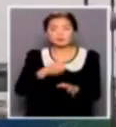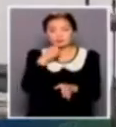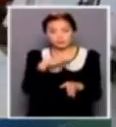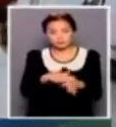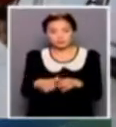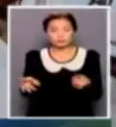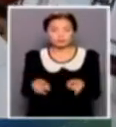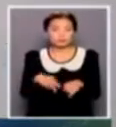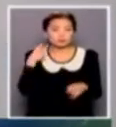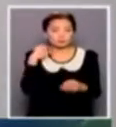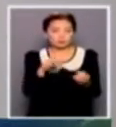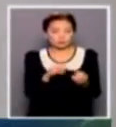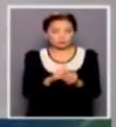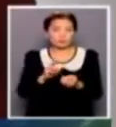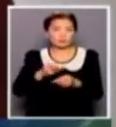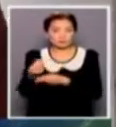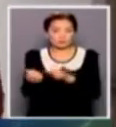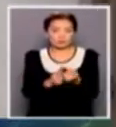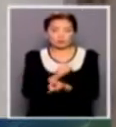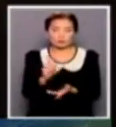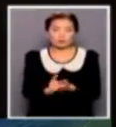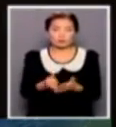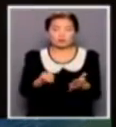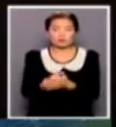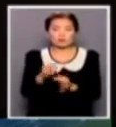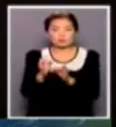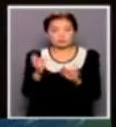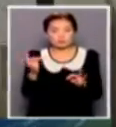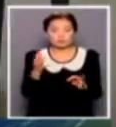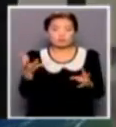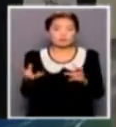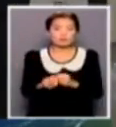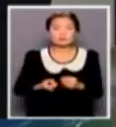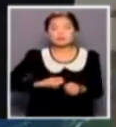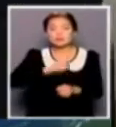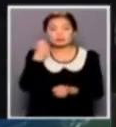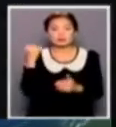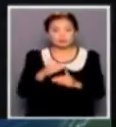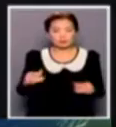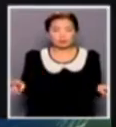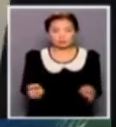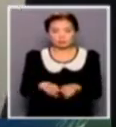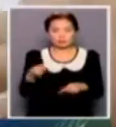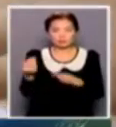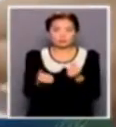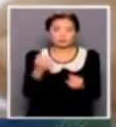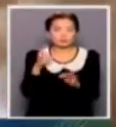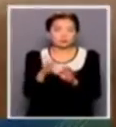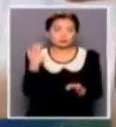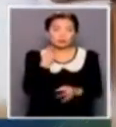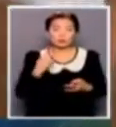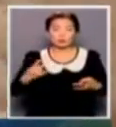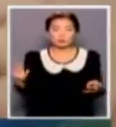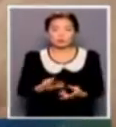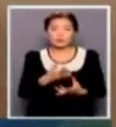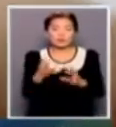вашему ребенку исполнится 18 лет, вы остаетесь должником. То есть, сколько бы лет ни прошло, придется вернуть весь долг. И